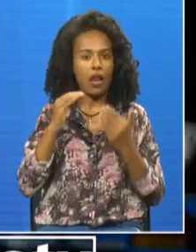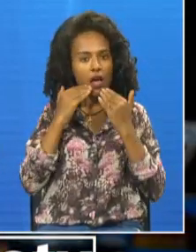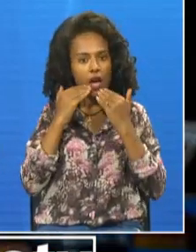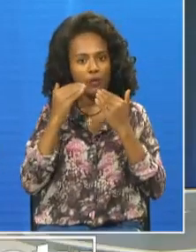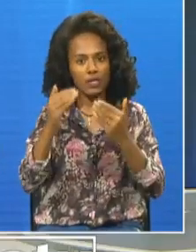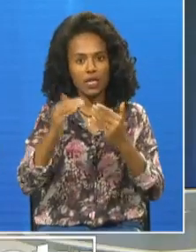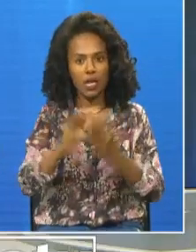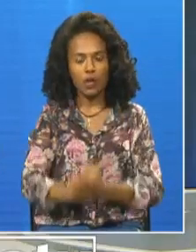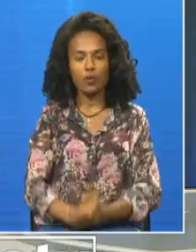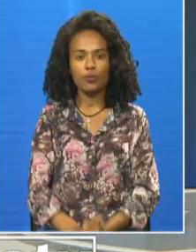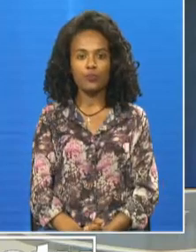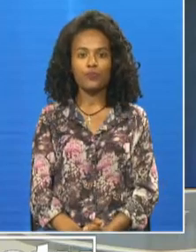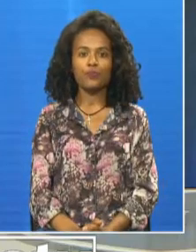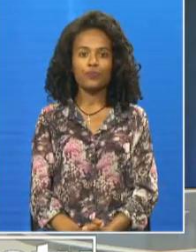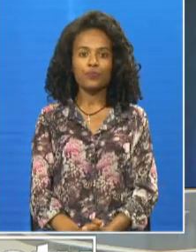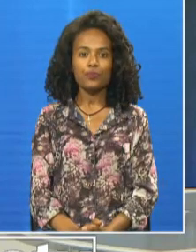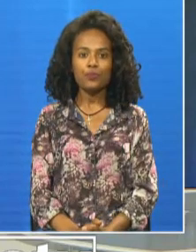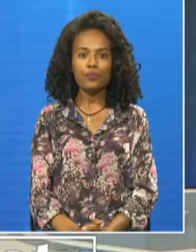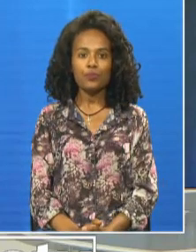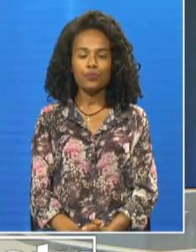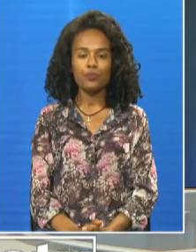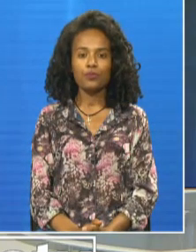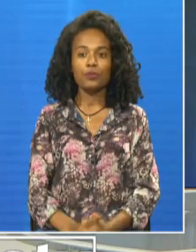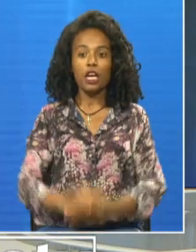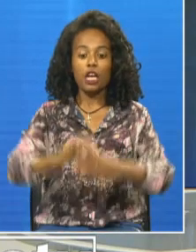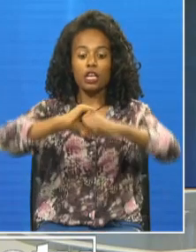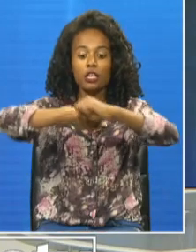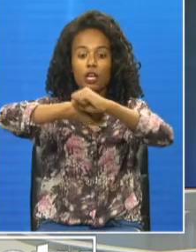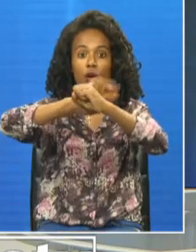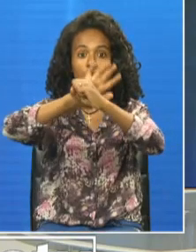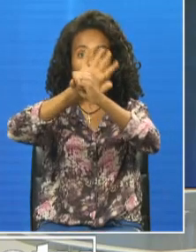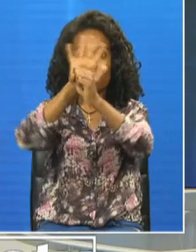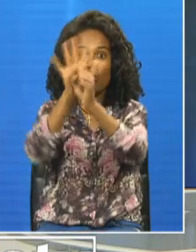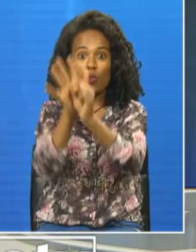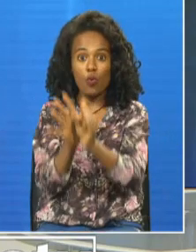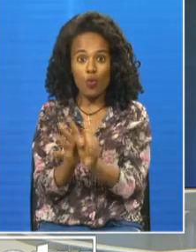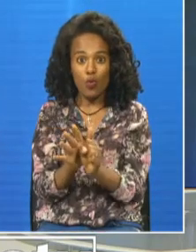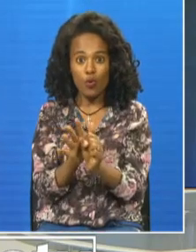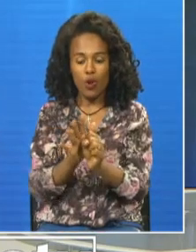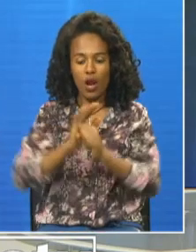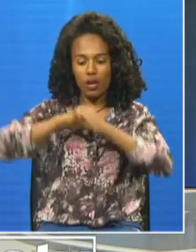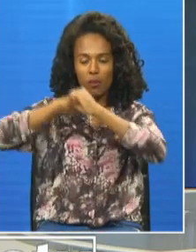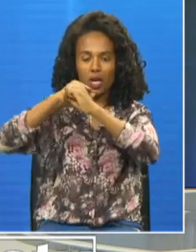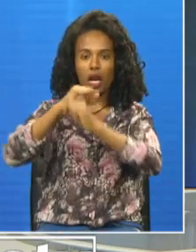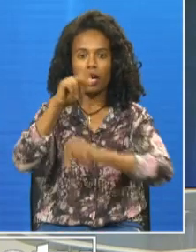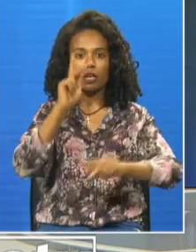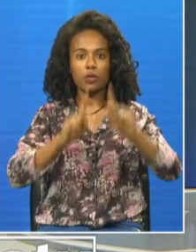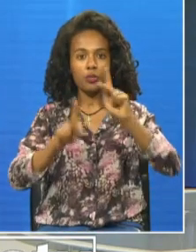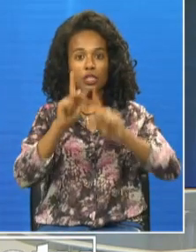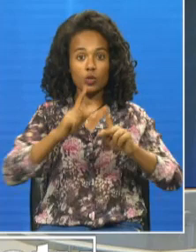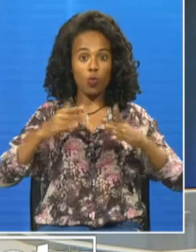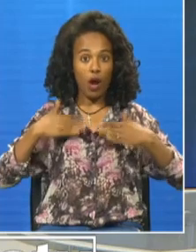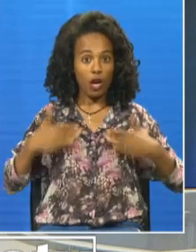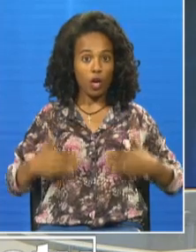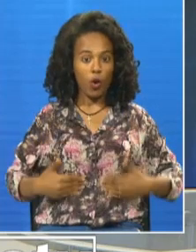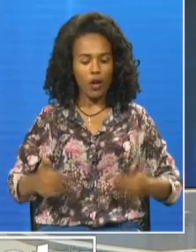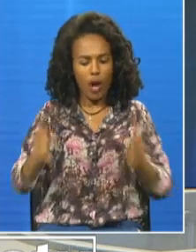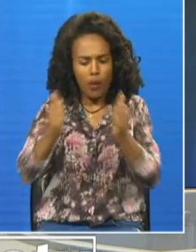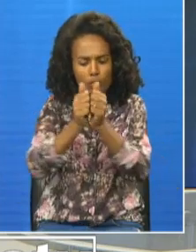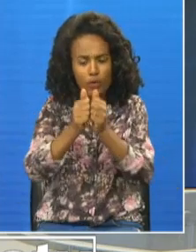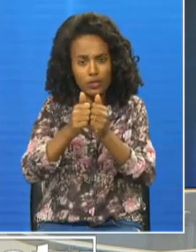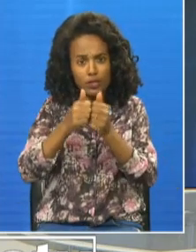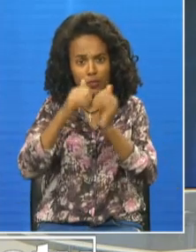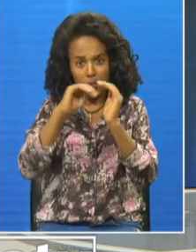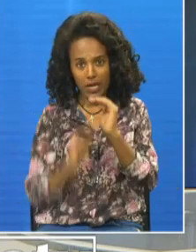እናውቃለን። ግን ባህሉን ከባህሉም ጋር ተጋፍተህ ጤናህን መጠበቅ ስትችል ነው። አሁን ያኔ ነው